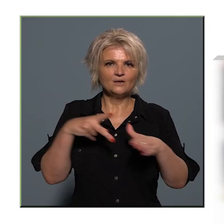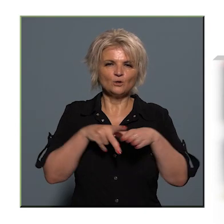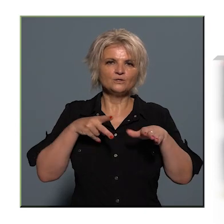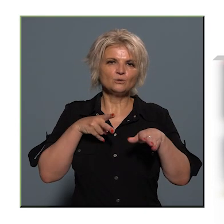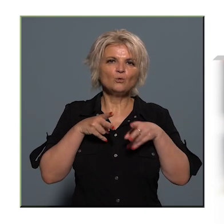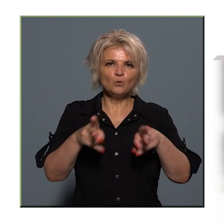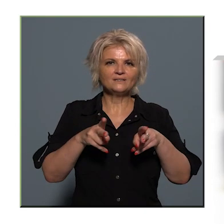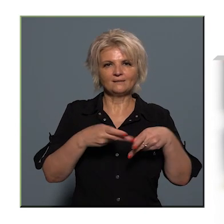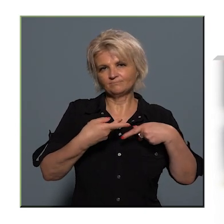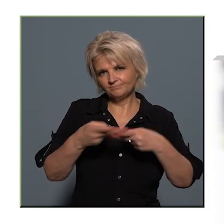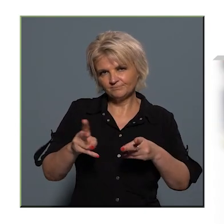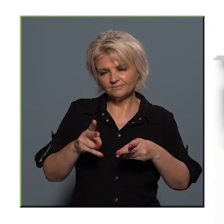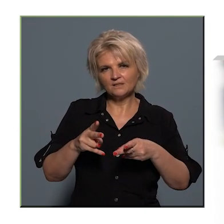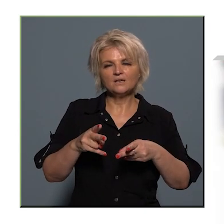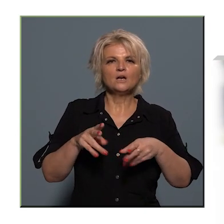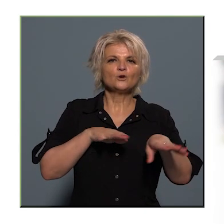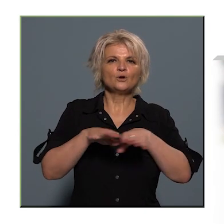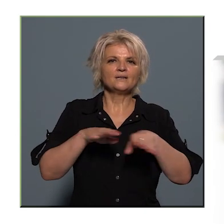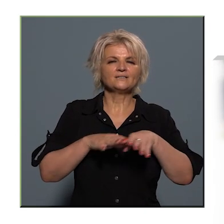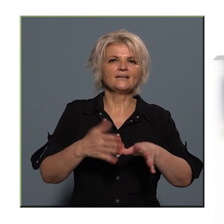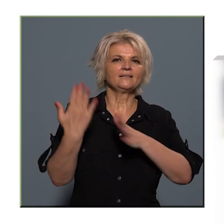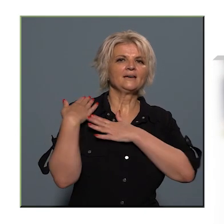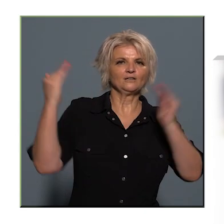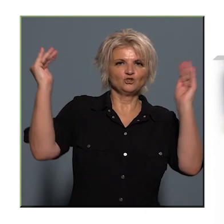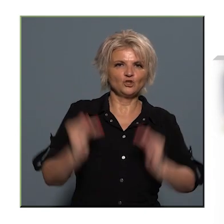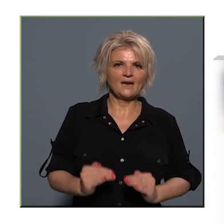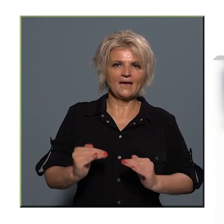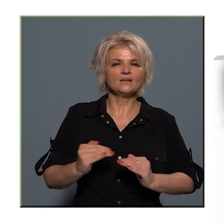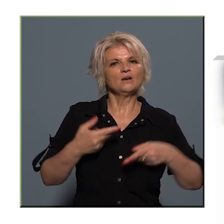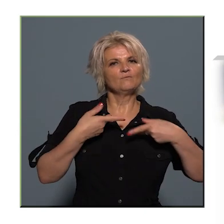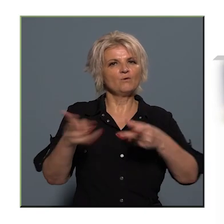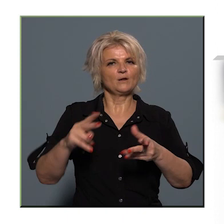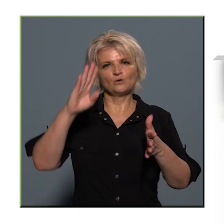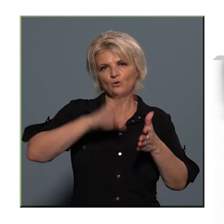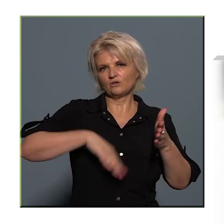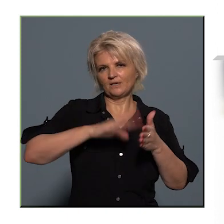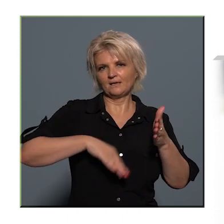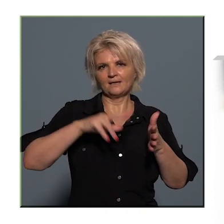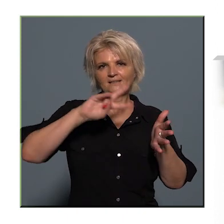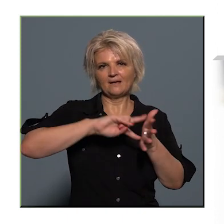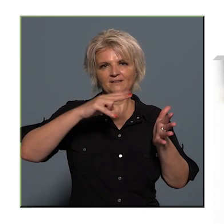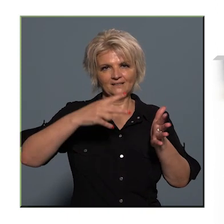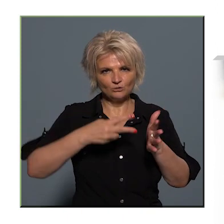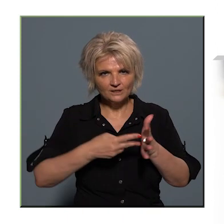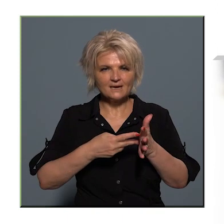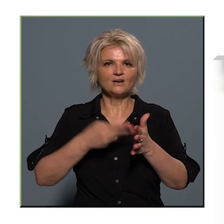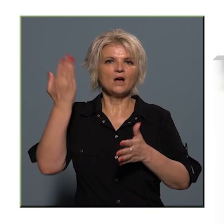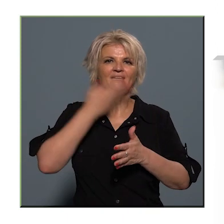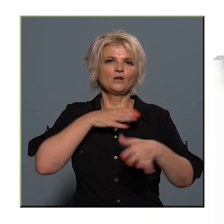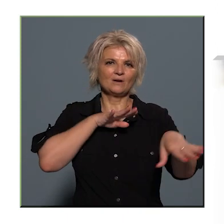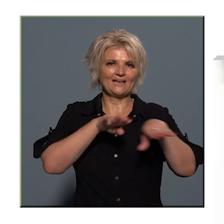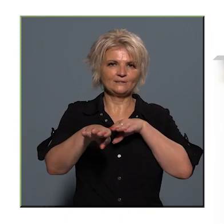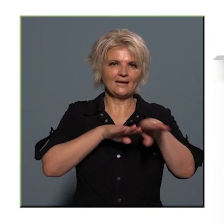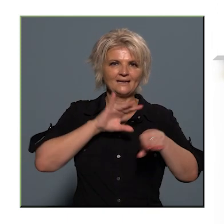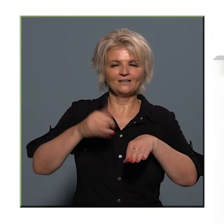fuvarozás környezetterhelésének csökkentésére és a fuvarozók költségeinek tervezhetőségére a hidrogén közlekedés